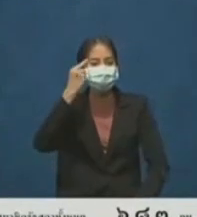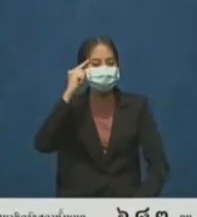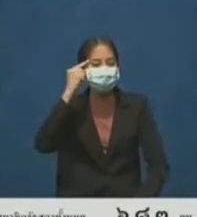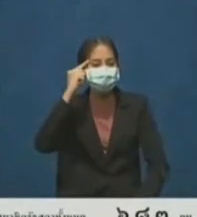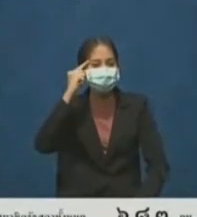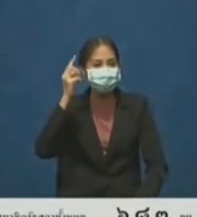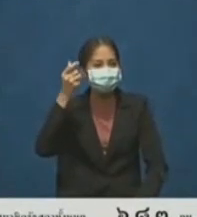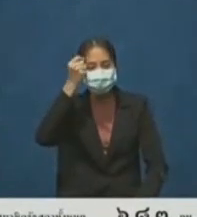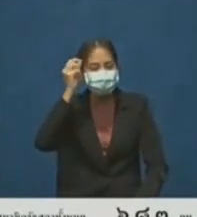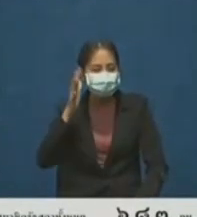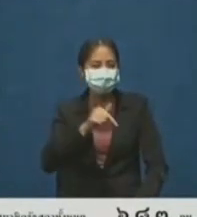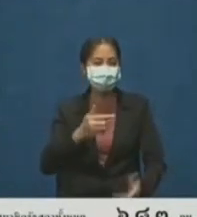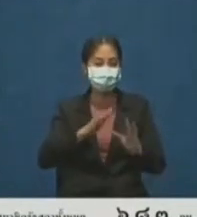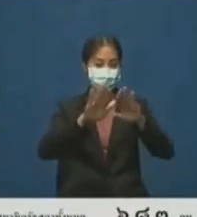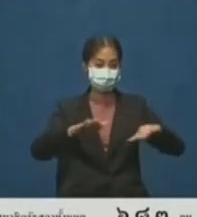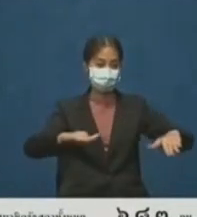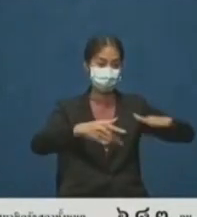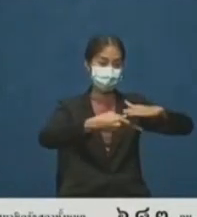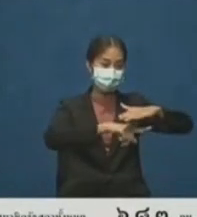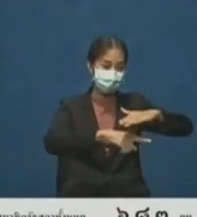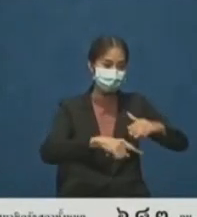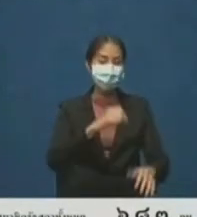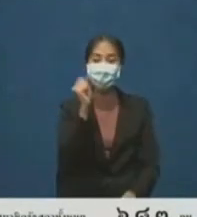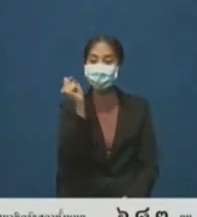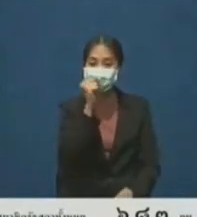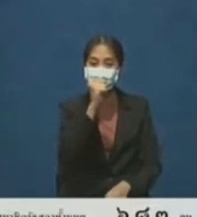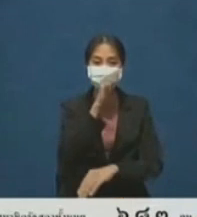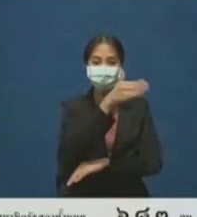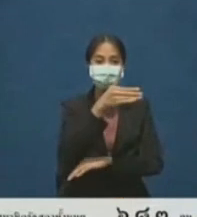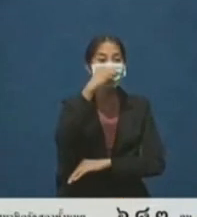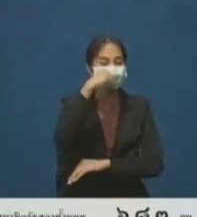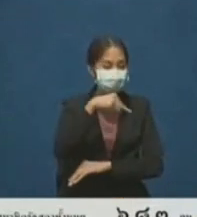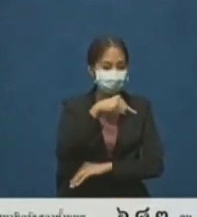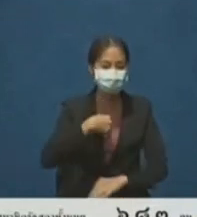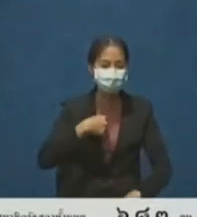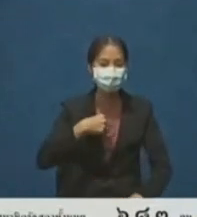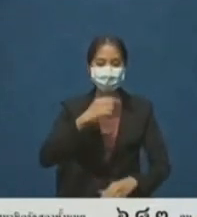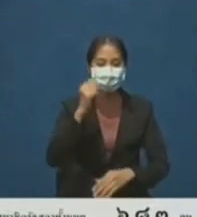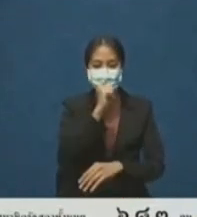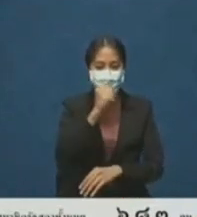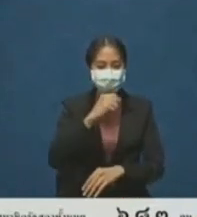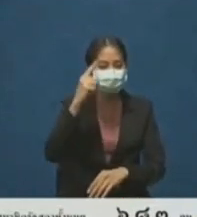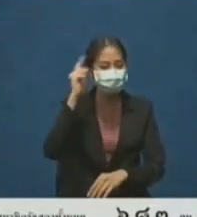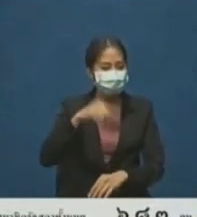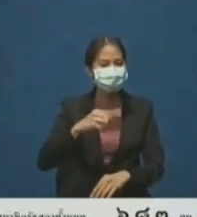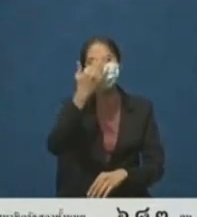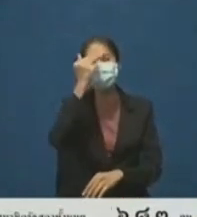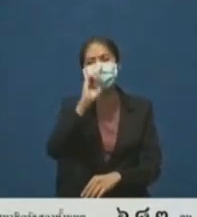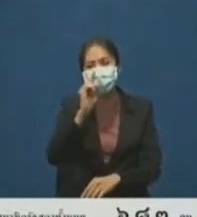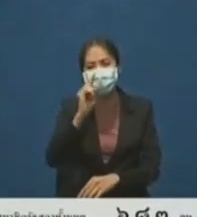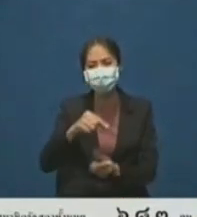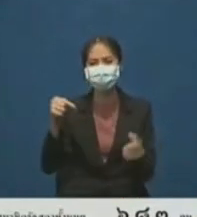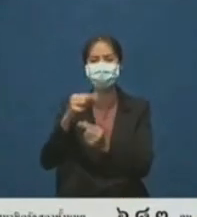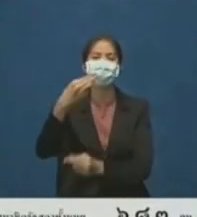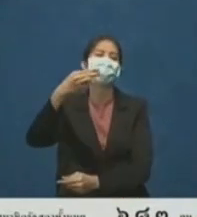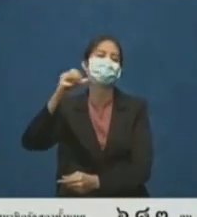แอความไม่รู้ท่านเข้าใจไหมว่าเดี๋ยวนี้เด็กประถมร้องเพลงชาติยังไม่จบเลยเพราะอะไรเ